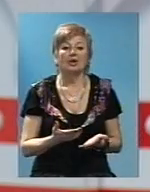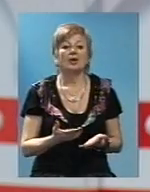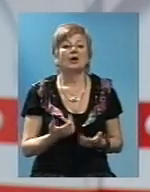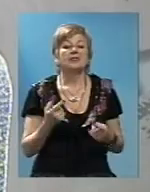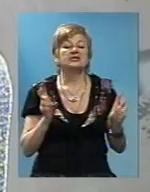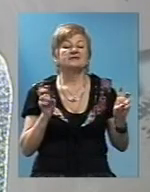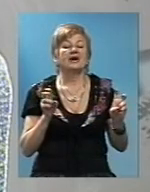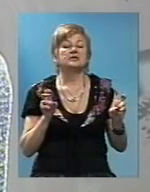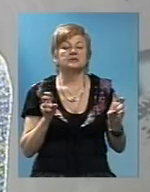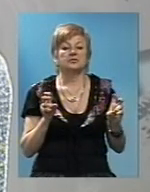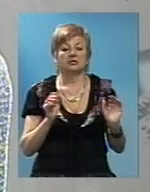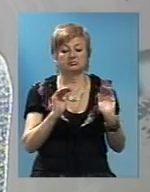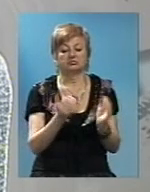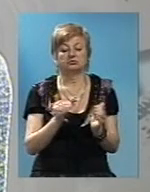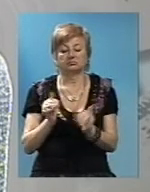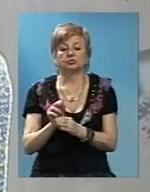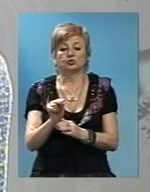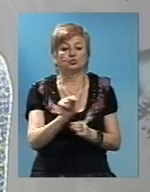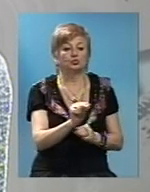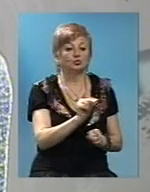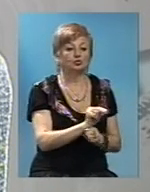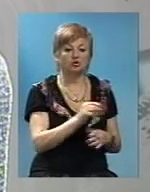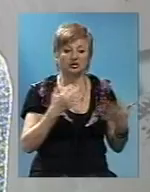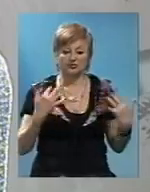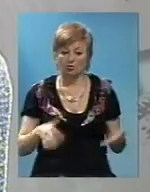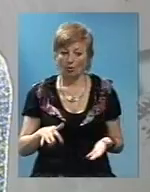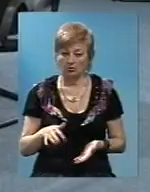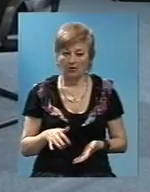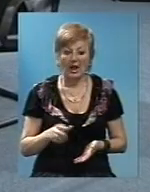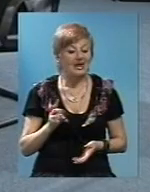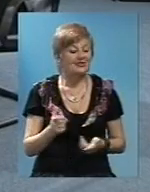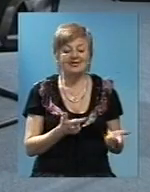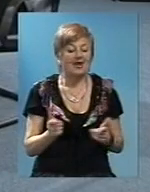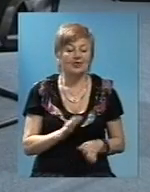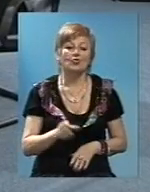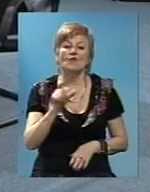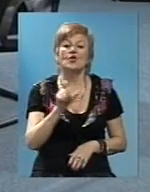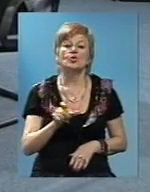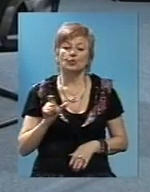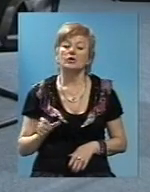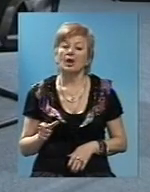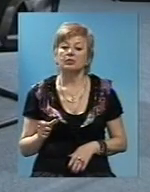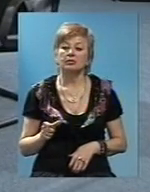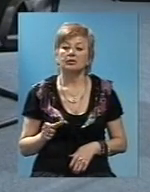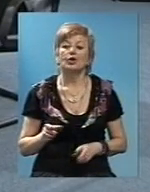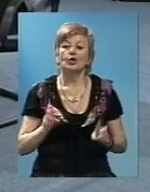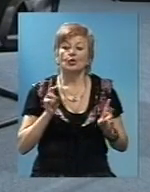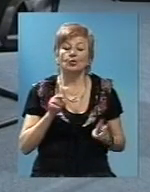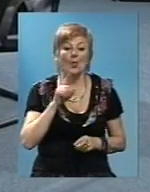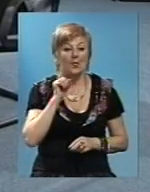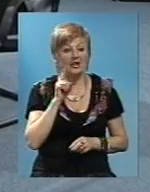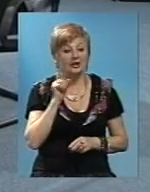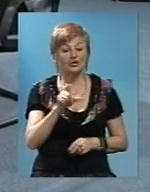технічні якісь елементи для механізму господарства, але не готували людей як такими. Люди, які вже більш молоді,